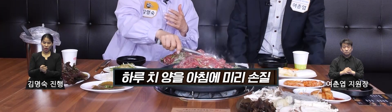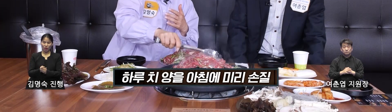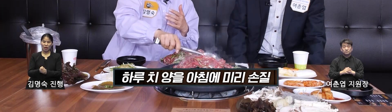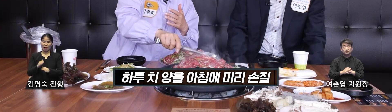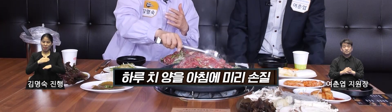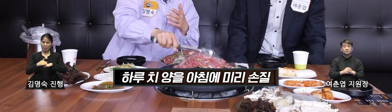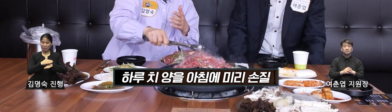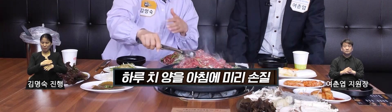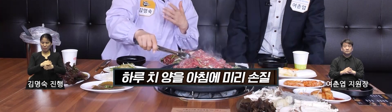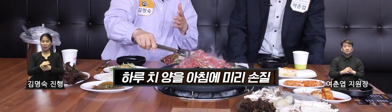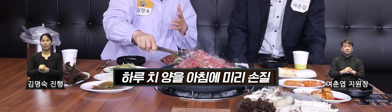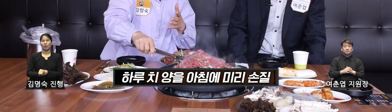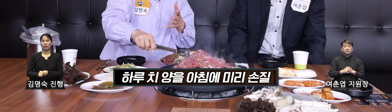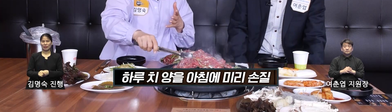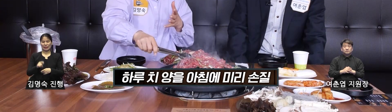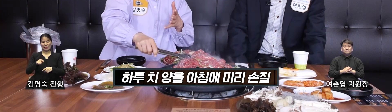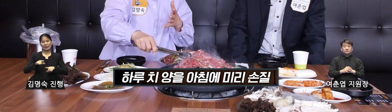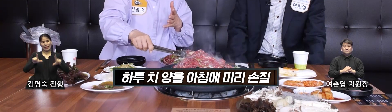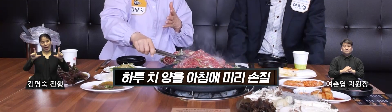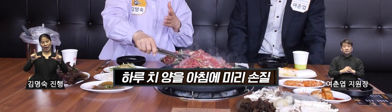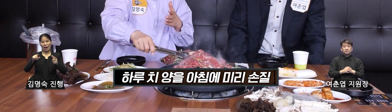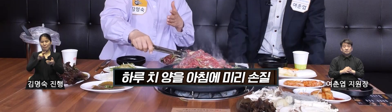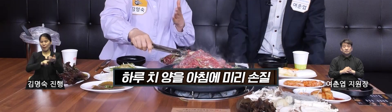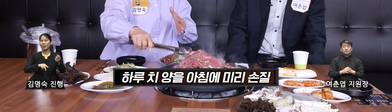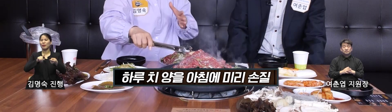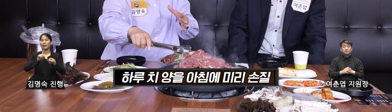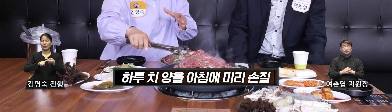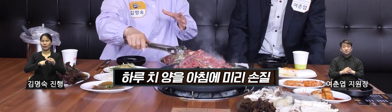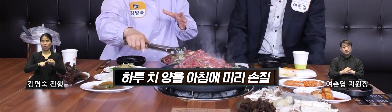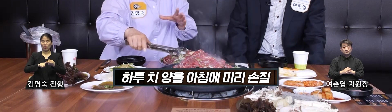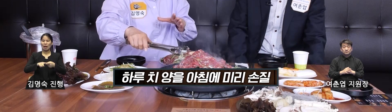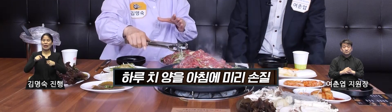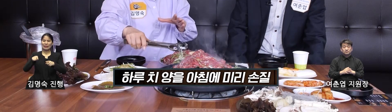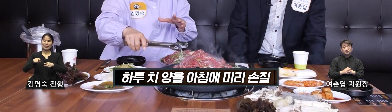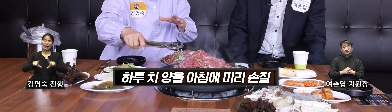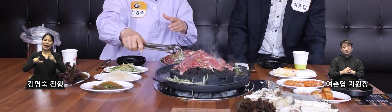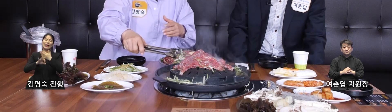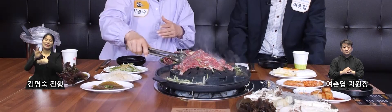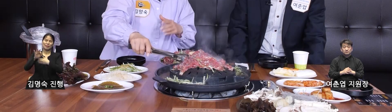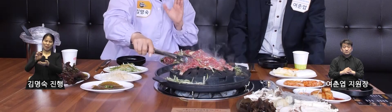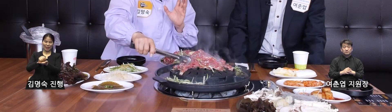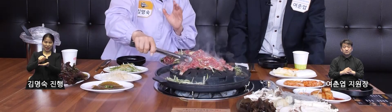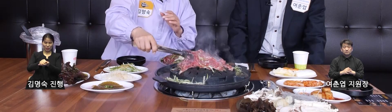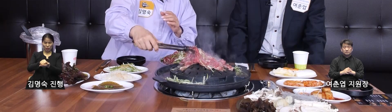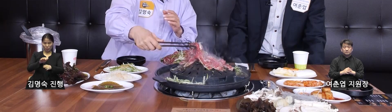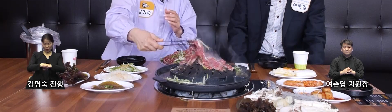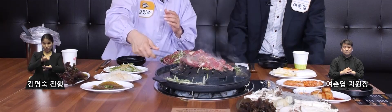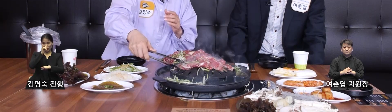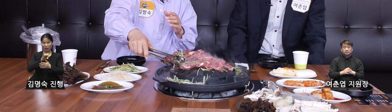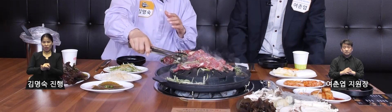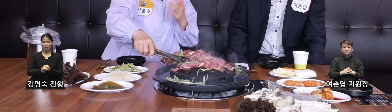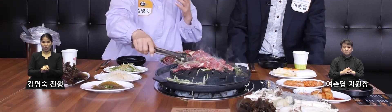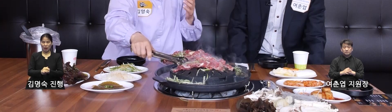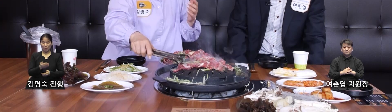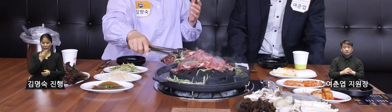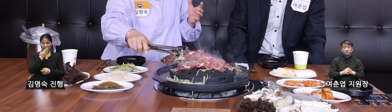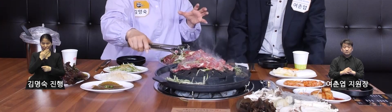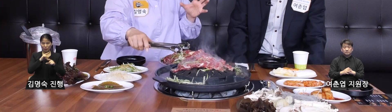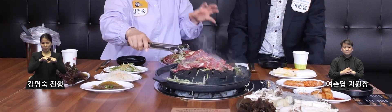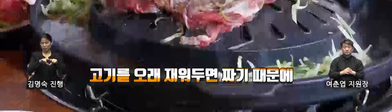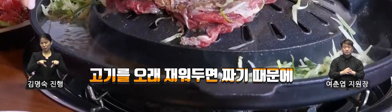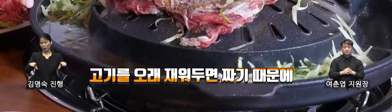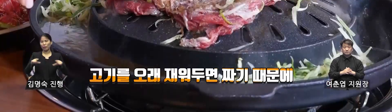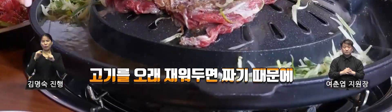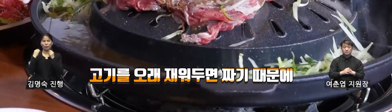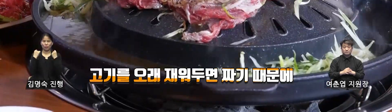손질을 해서 그날 드실 거를 그날 양념을 하신대요. 그래서 맛이 그러니까 일정하죠. 그러니까 왜